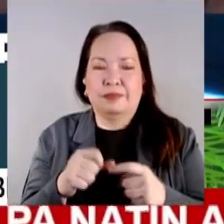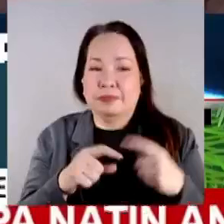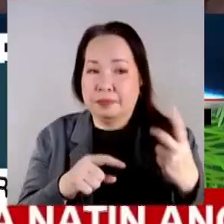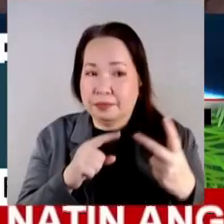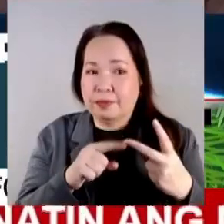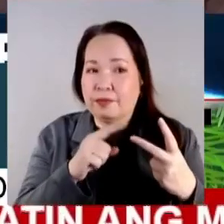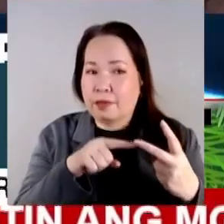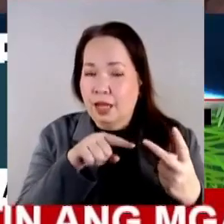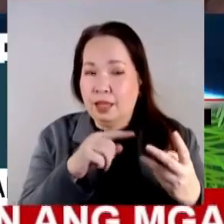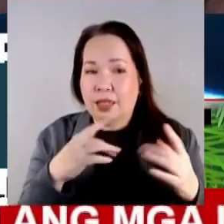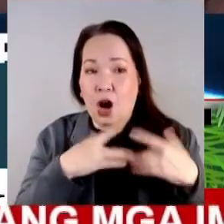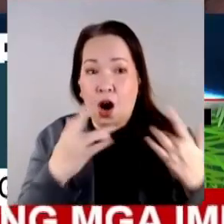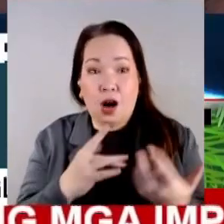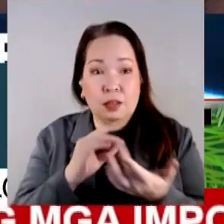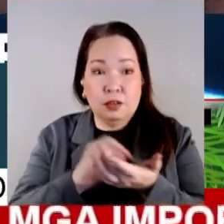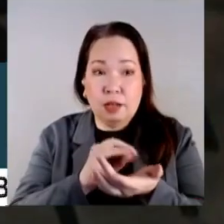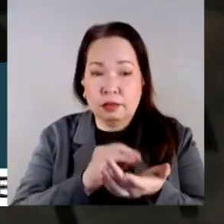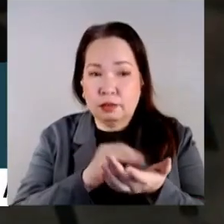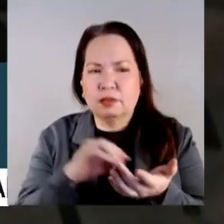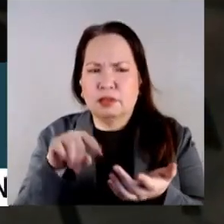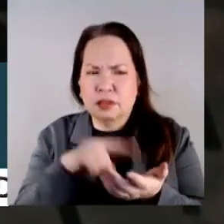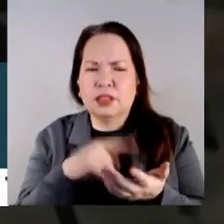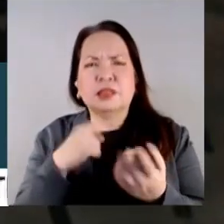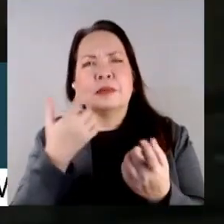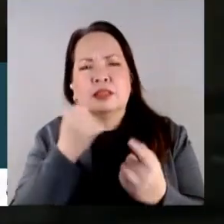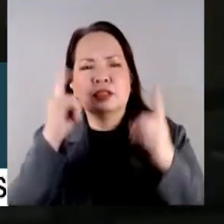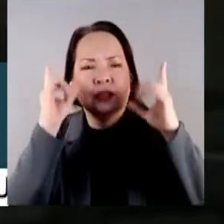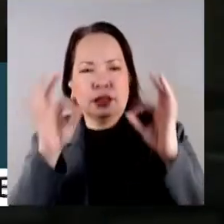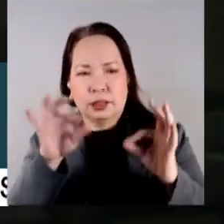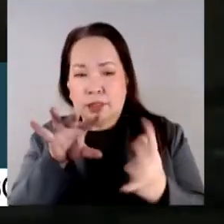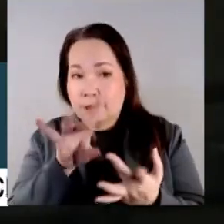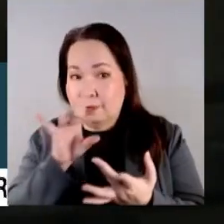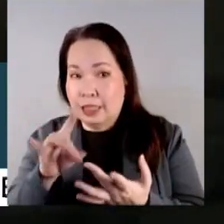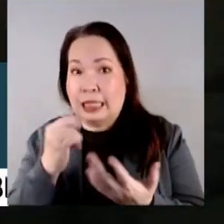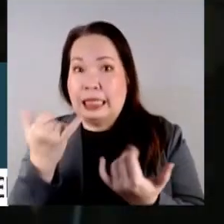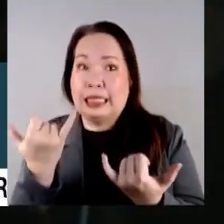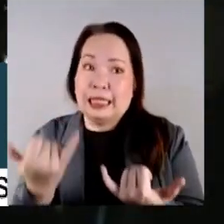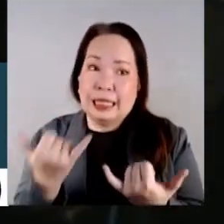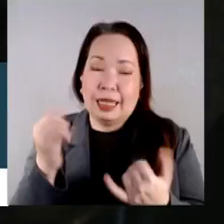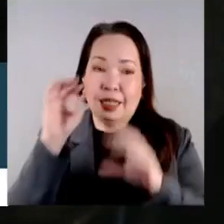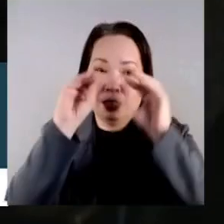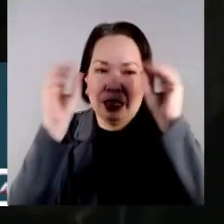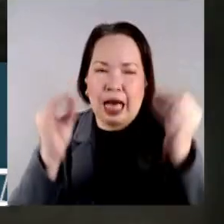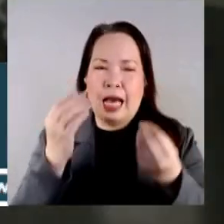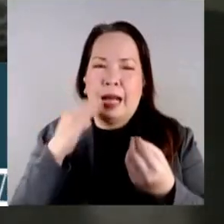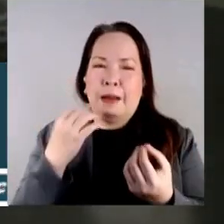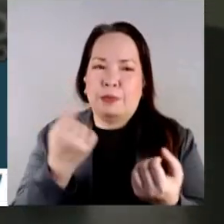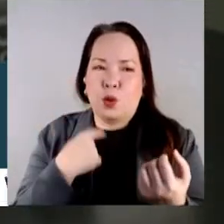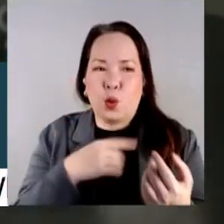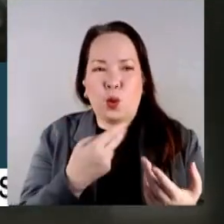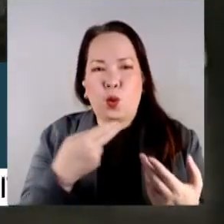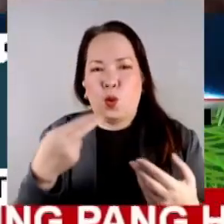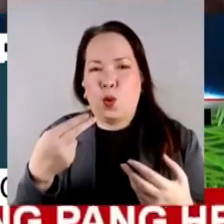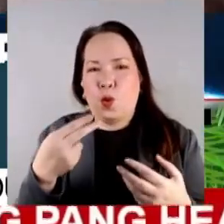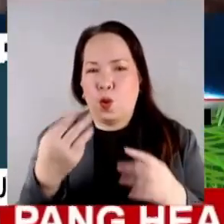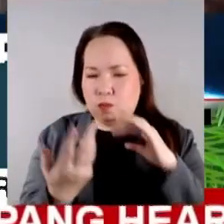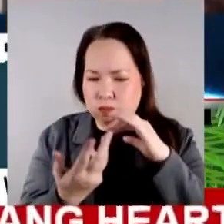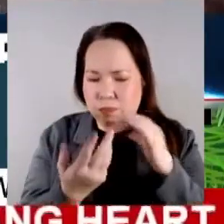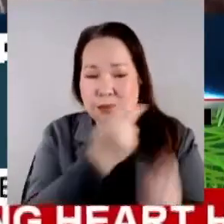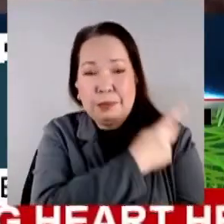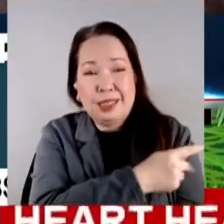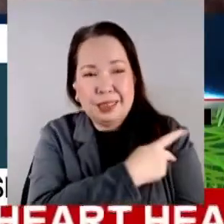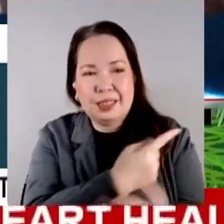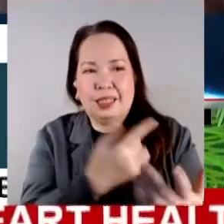hoping more people will make healthy choices, noting that the holidays usually see a spike in patients complaining of heart problems. Yung